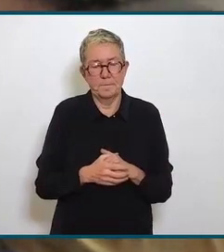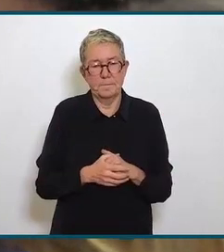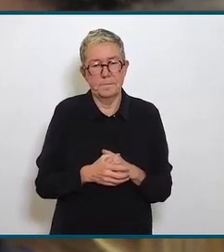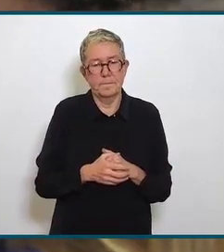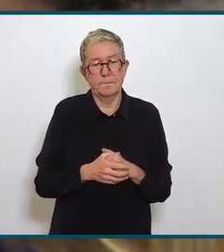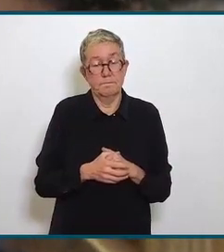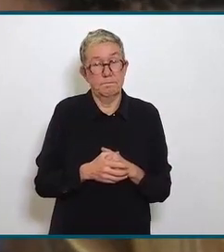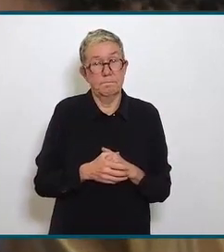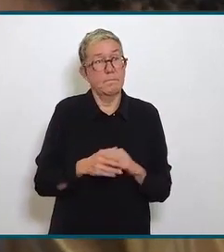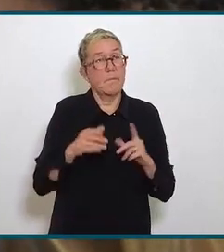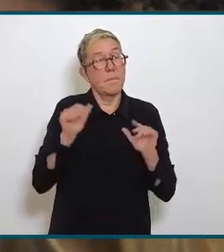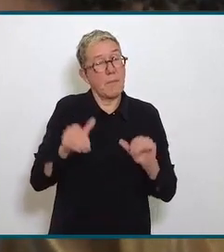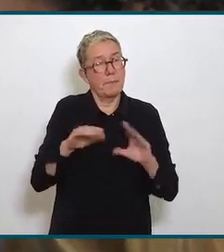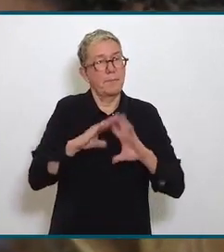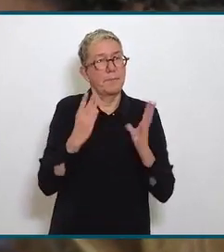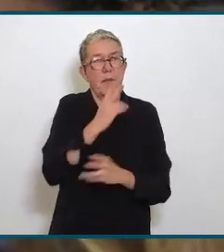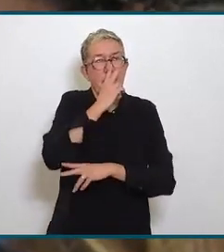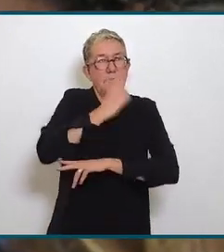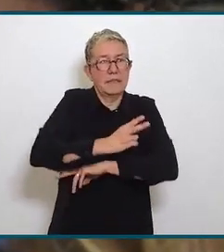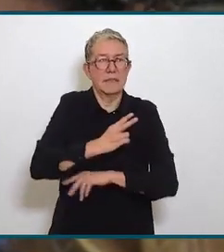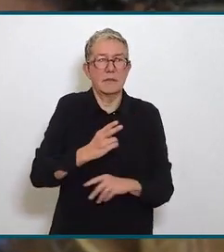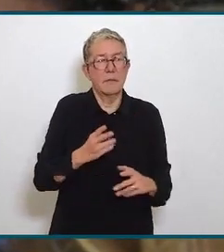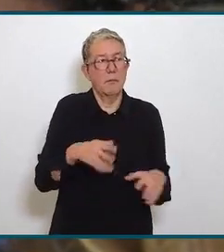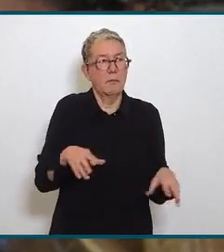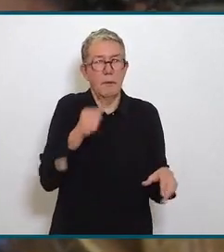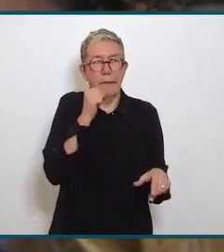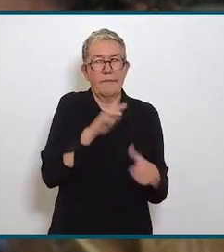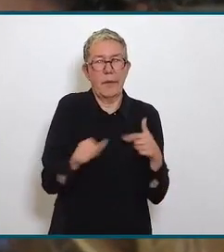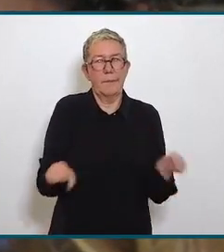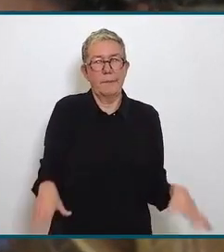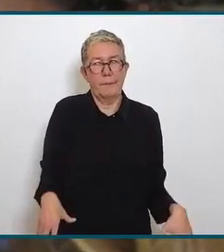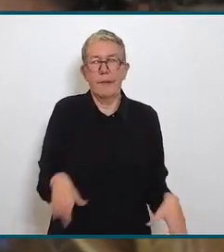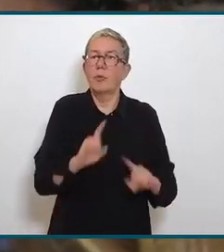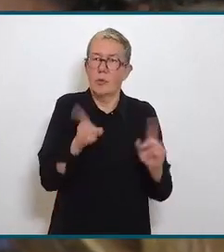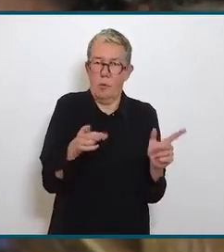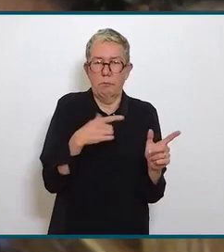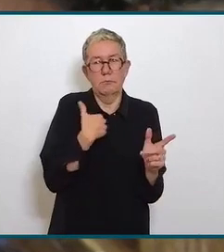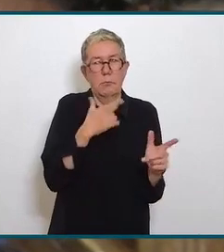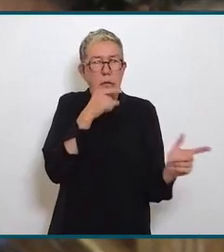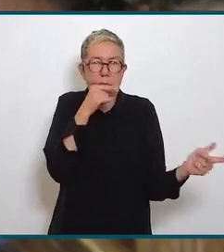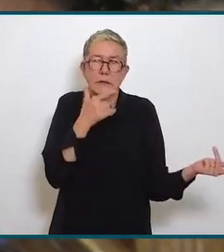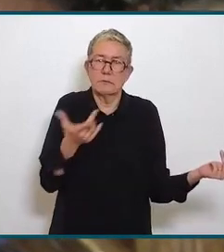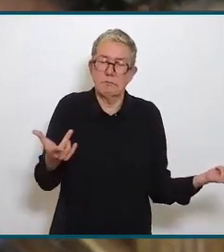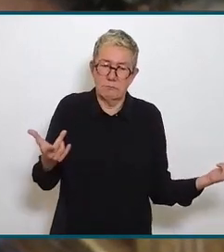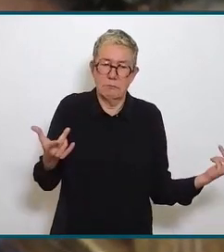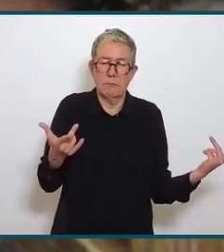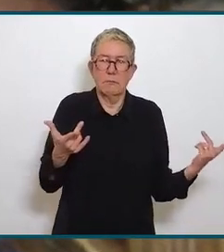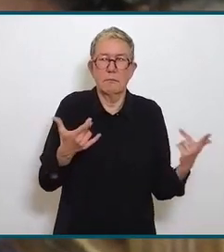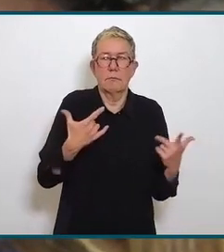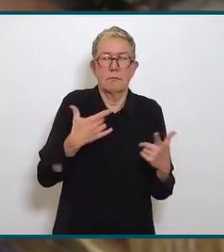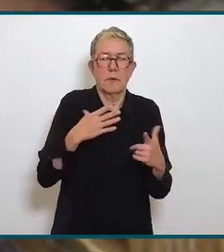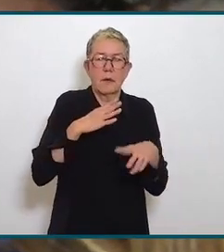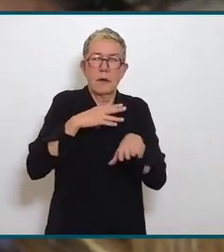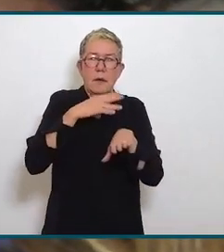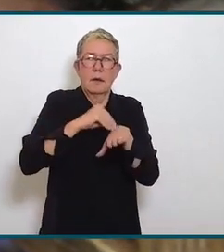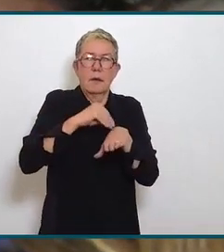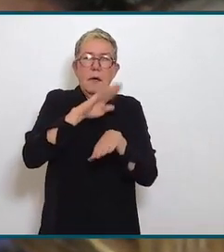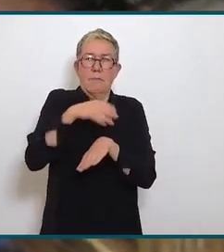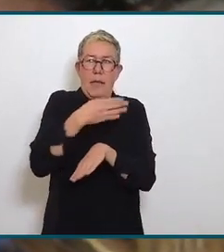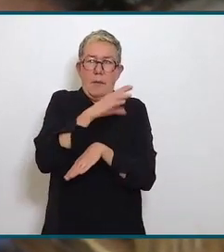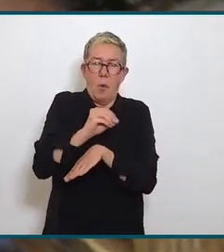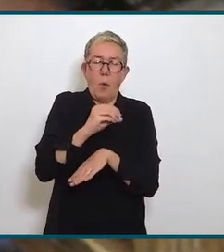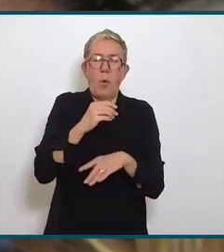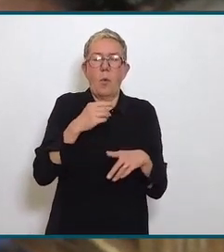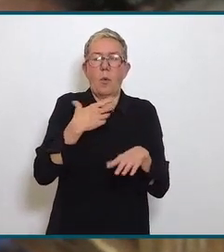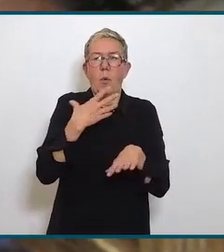Pour autant, Brest reste-t-elle les 2 pieds dans le même sabot? Assurément pas. Nous avons le Conseil métropolitain de sécurité et de la